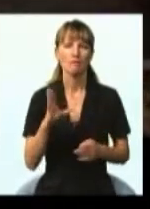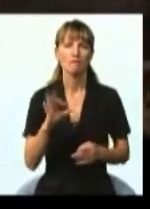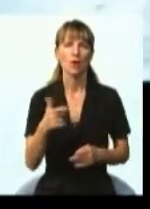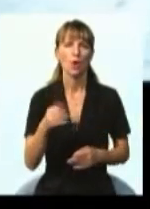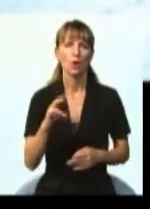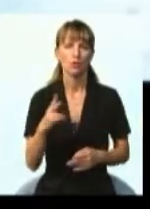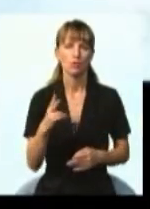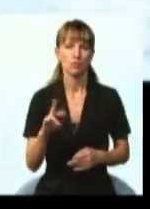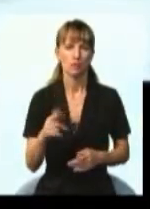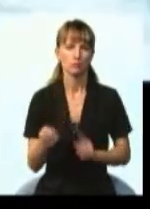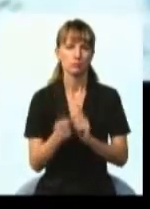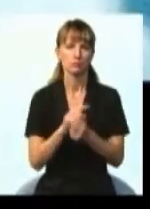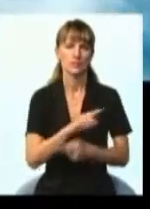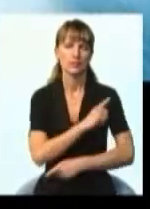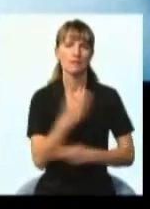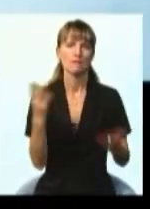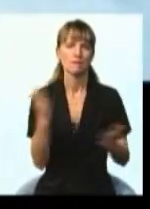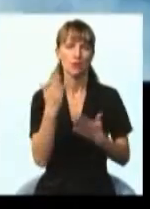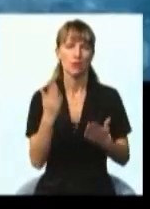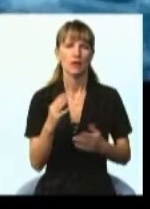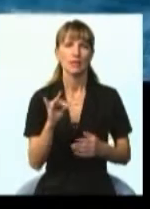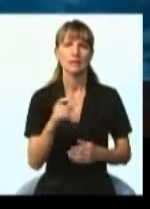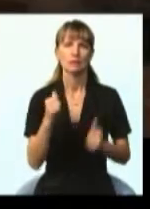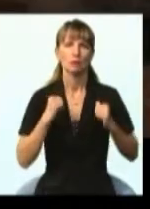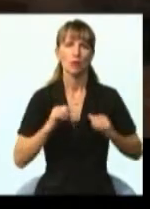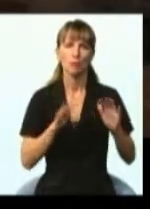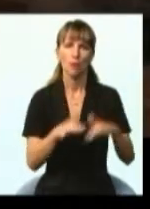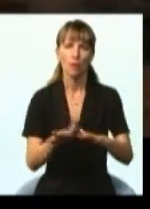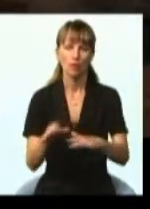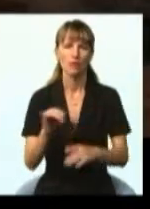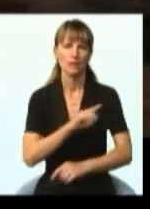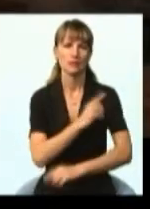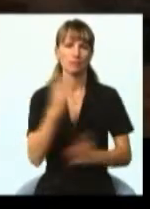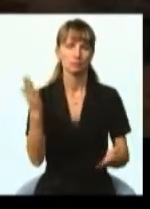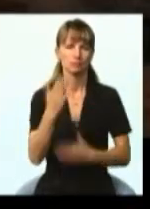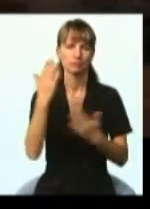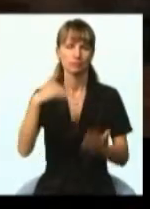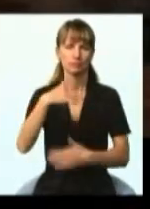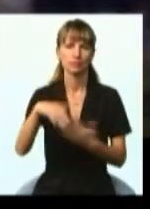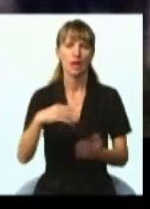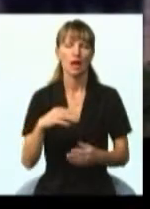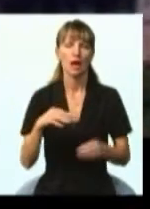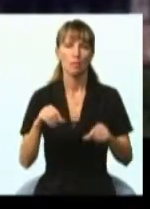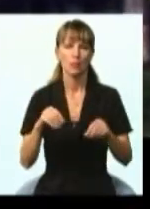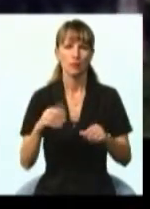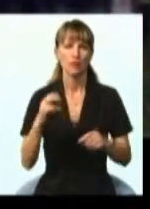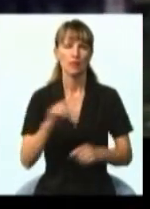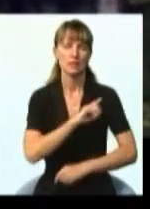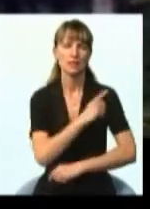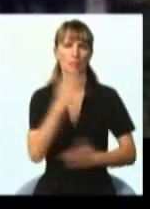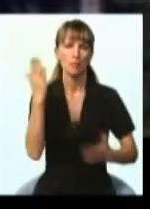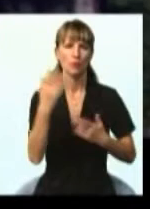войовниче полум'я зі спокійного моря на небезпечну водну стихію, а спокійну пустелю – на піщану бурю. То,